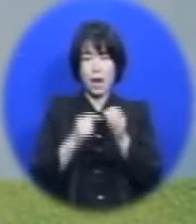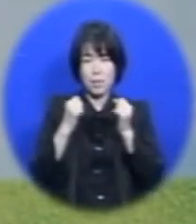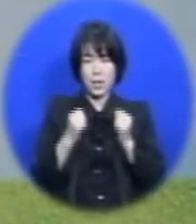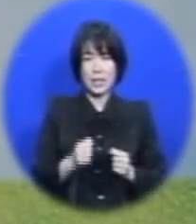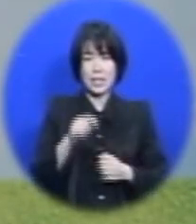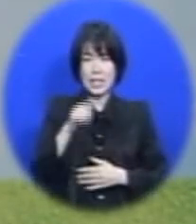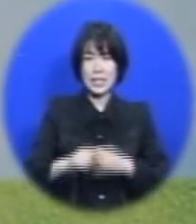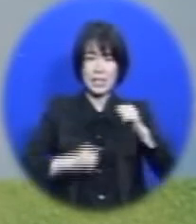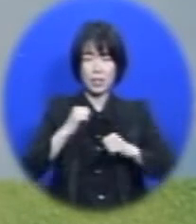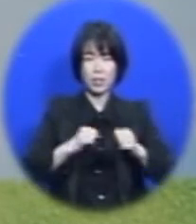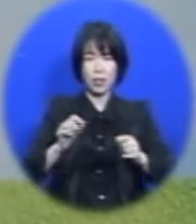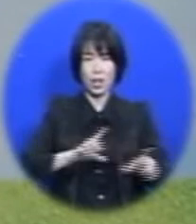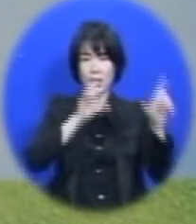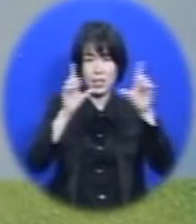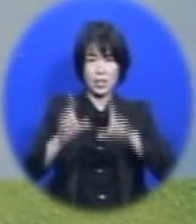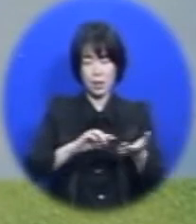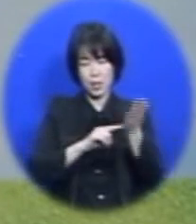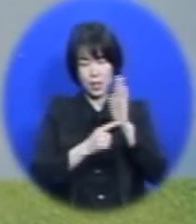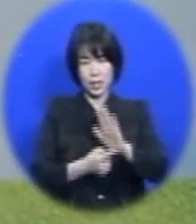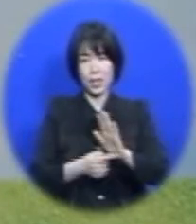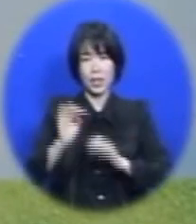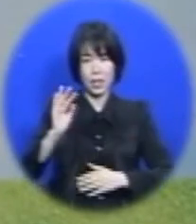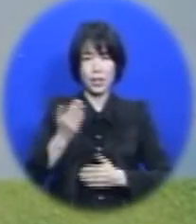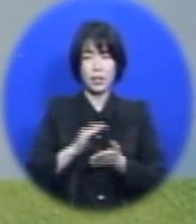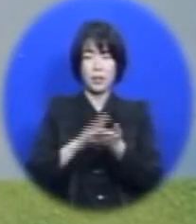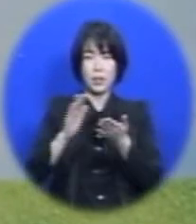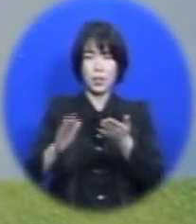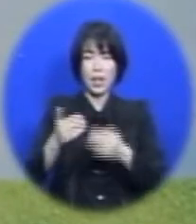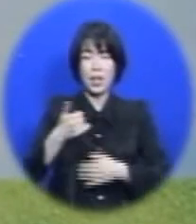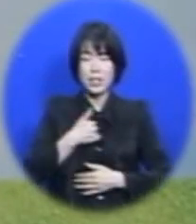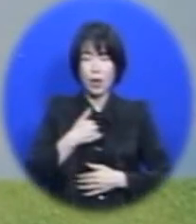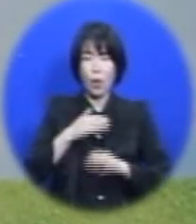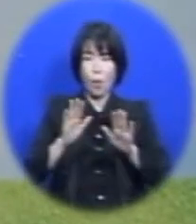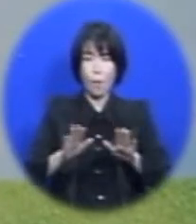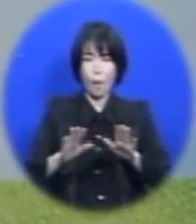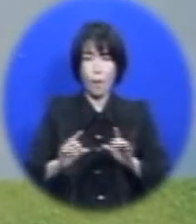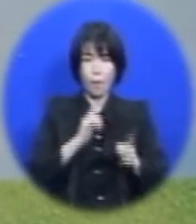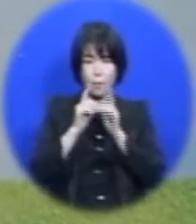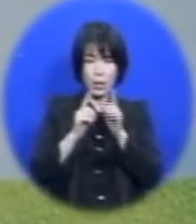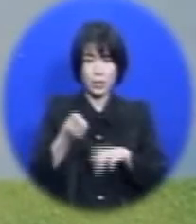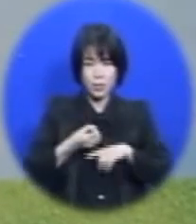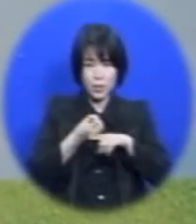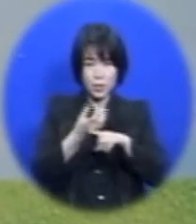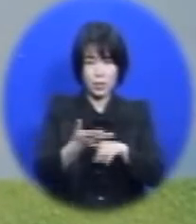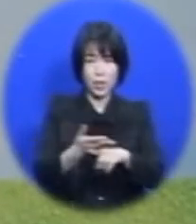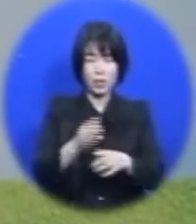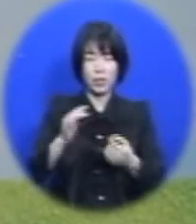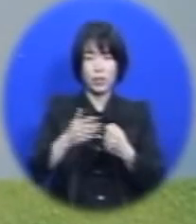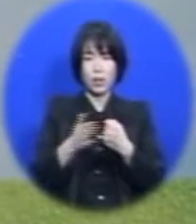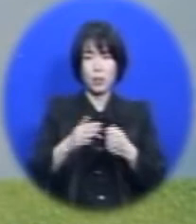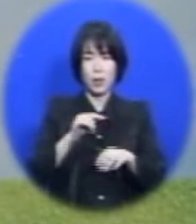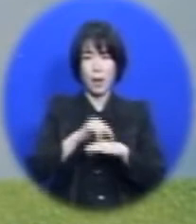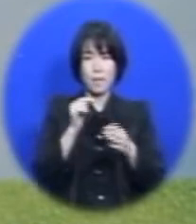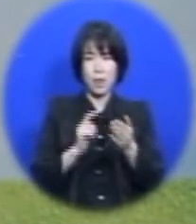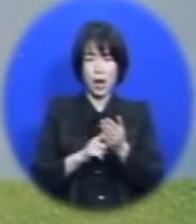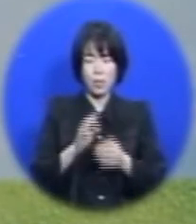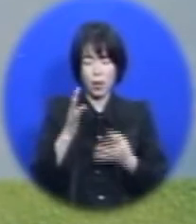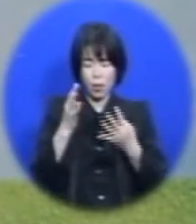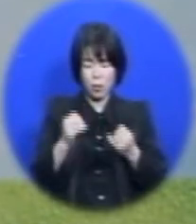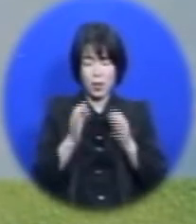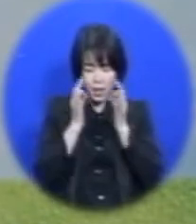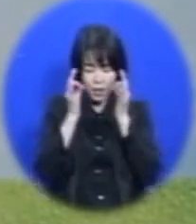여러분의 삶에 나타나게 된단 말입니다. 저는 오늘 이 말씀을 여러분에게 전하는 것 때문에 마음이 얼마나 간절한지